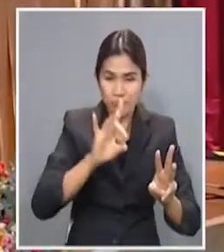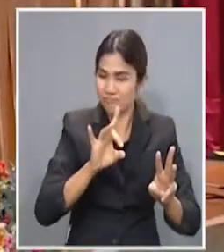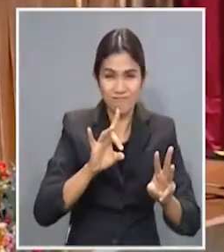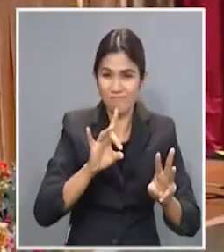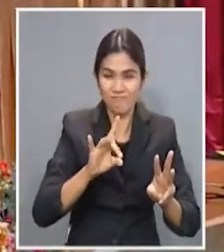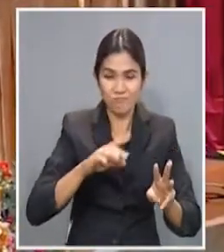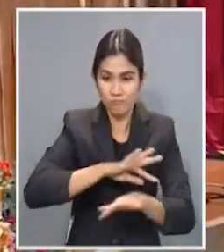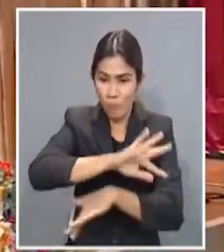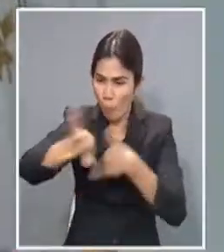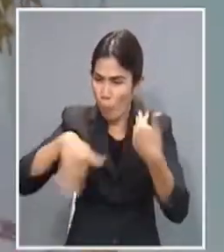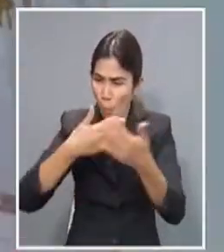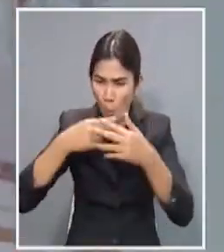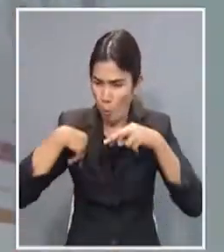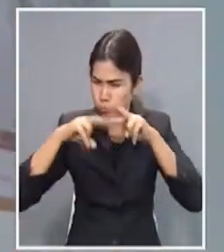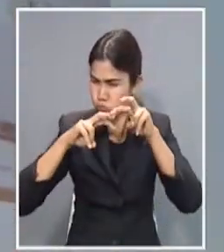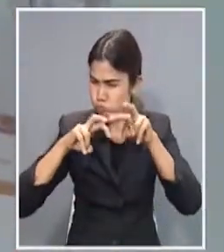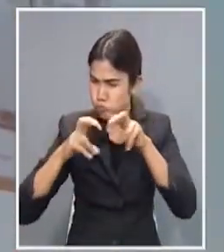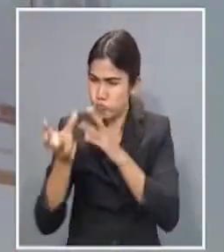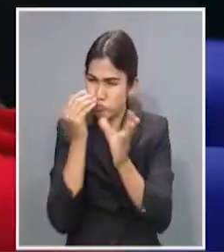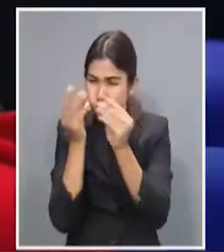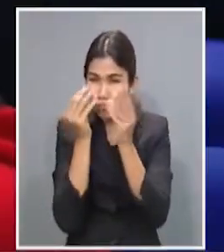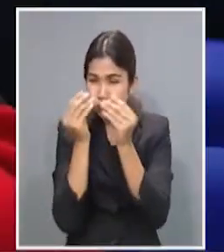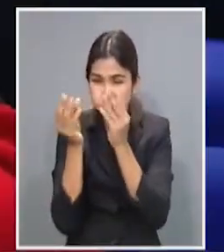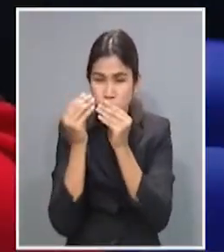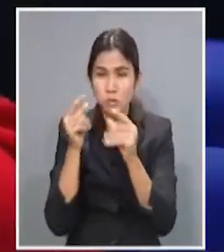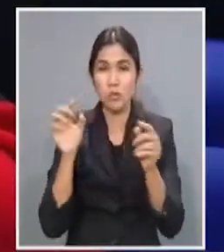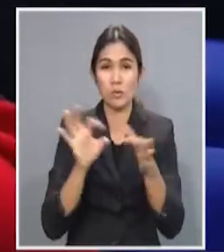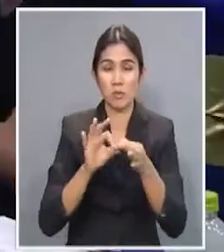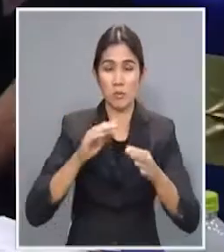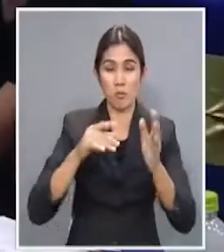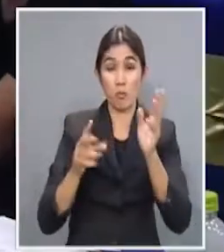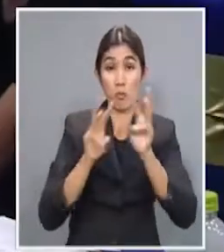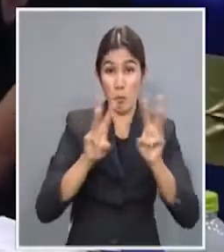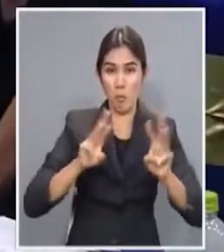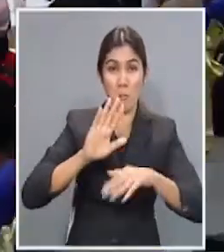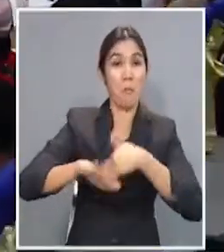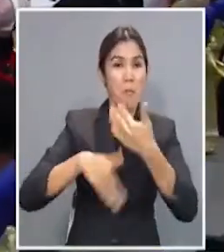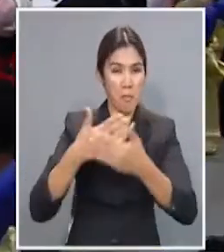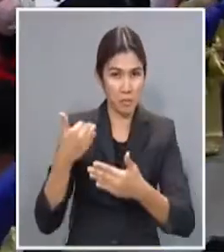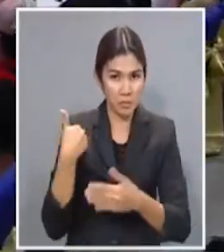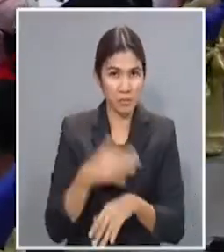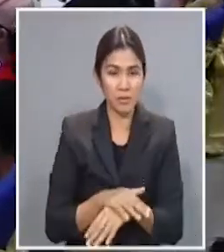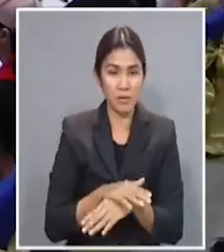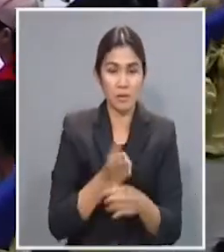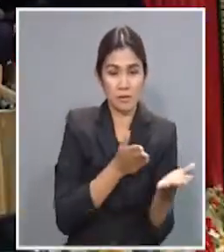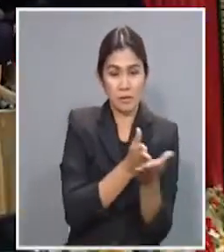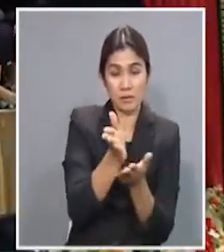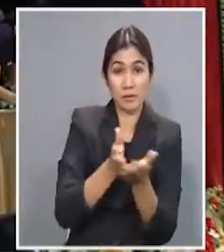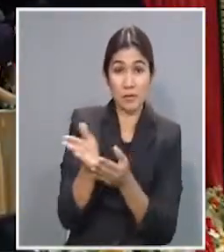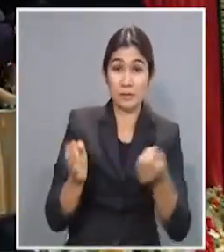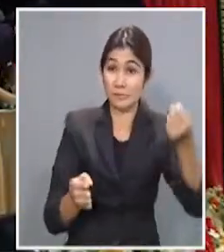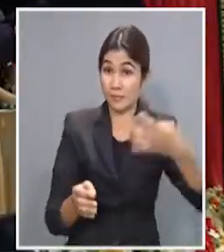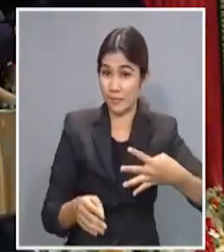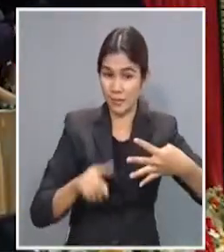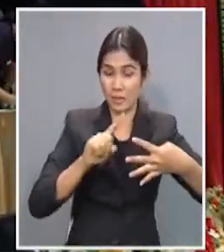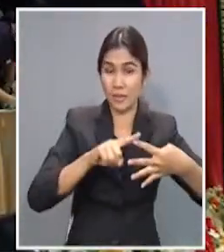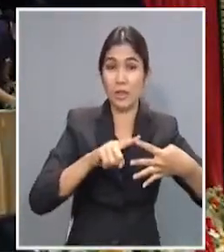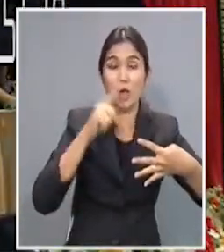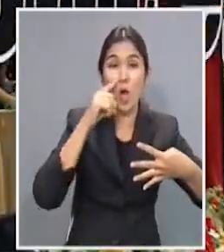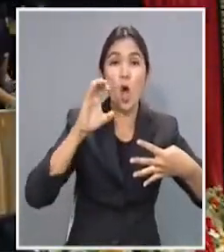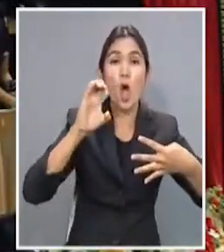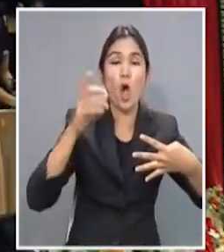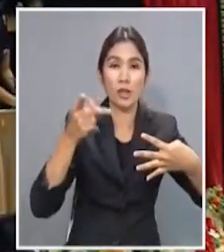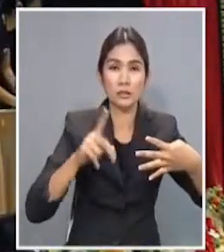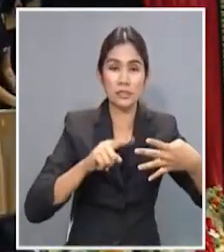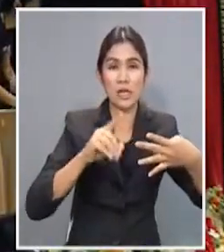เรียนรู้องค์ประกอบด้านอื่นที่สำคัญต่อการพัฒนาเว็บไซต์ด้วยโดยได้แบ่งเป็น4สาขาได้แก่เว็บคอนเทนต์